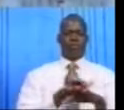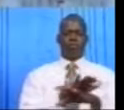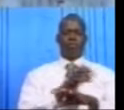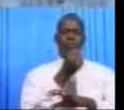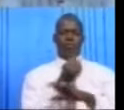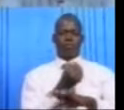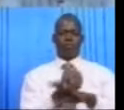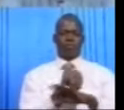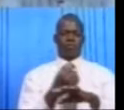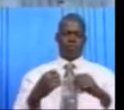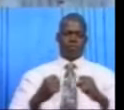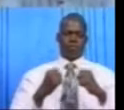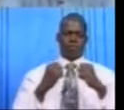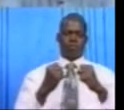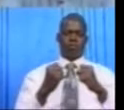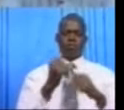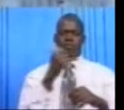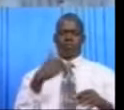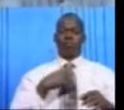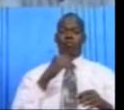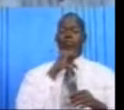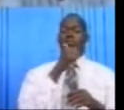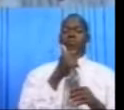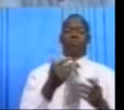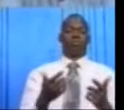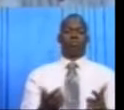pierre solide et il n'y a pas lieu de paniquer.